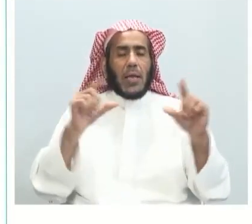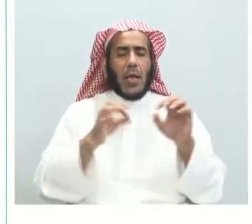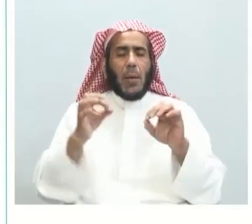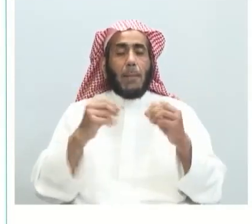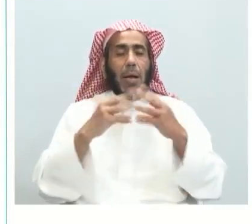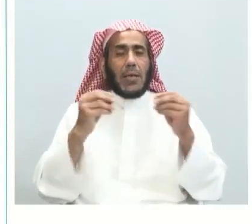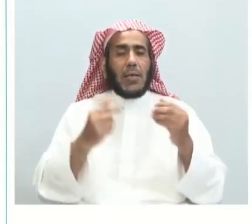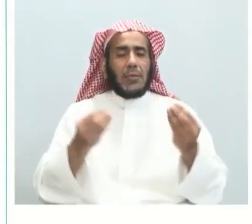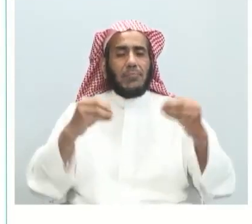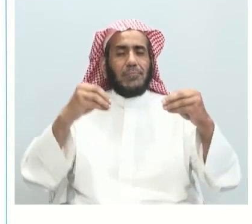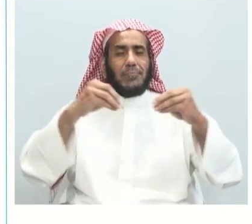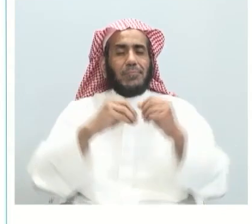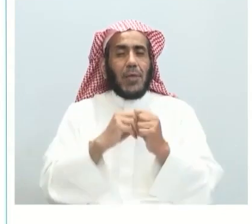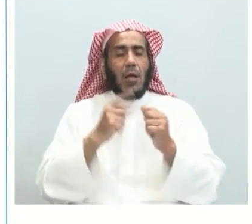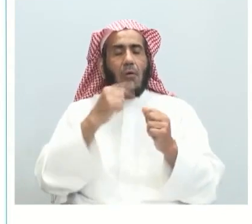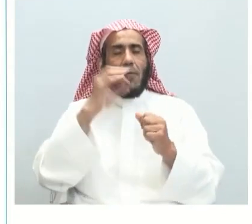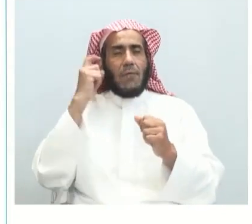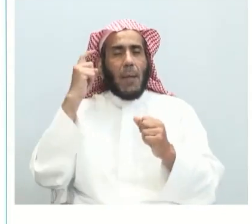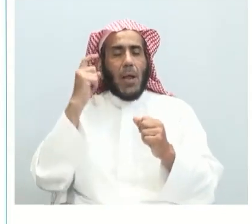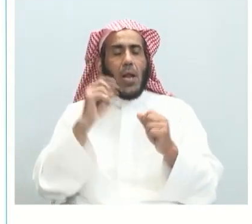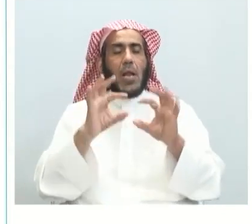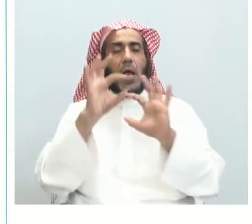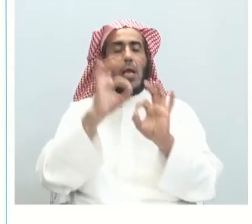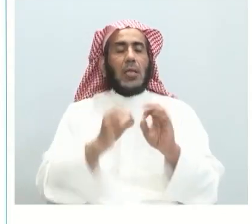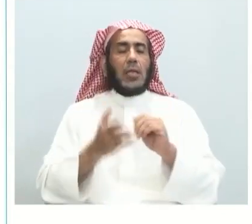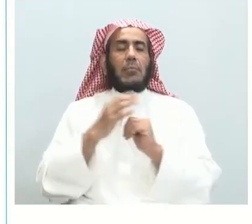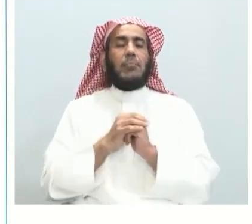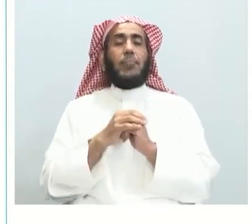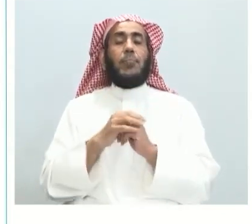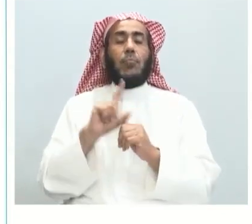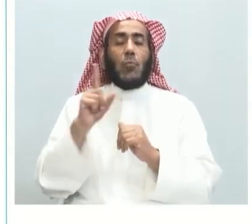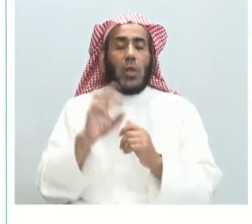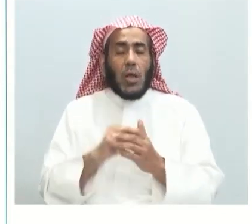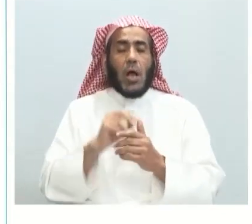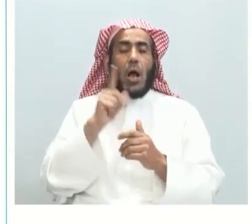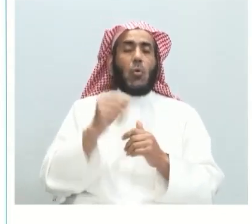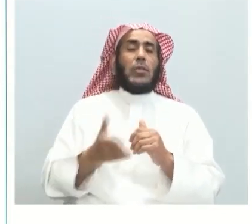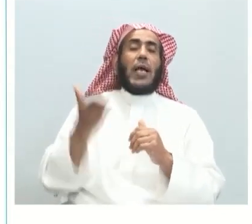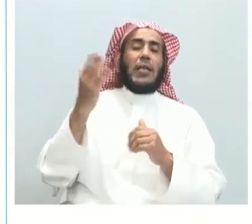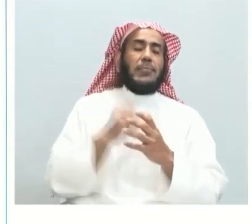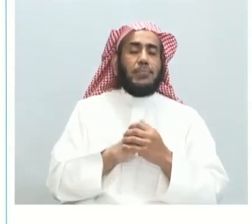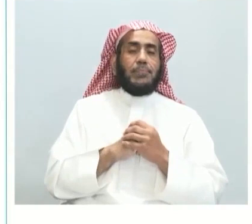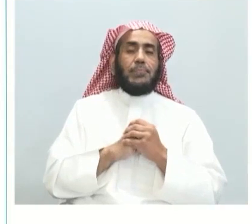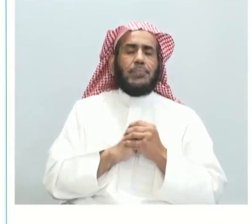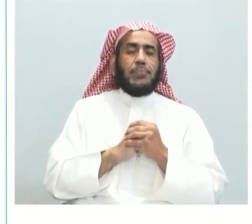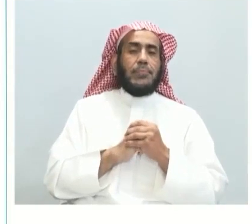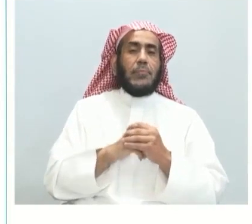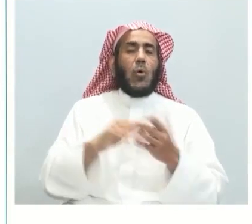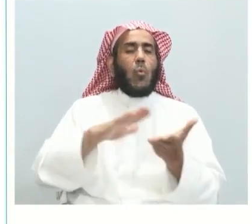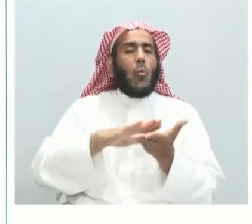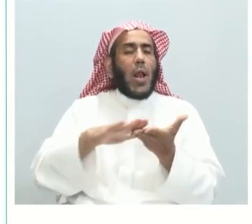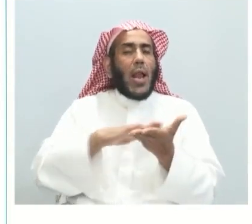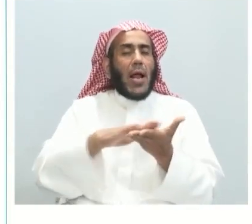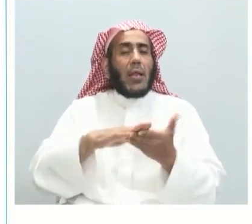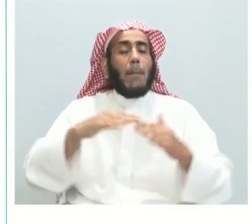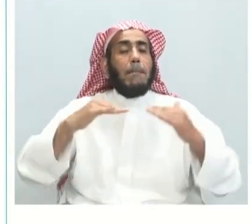نزداد فهما للايات الكريمات هنا عندنا قول الله تعالى والارض